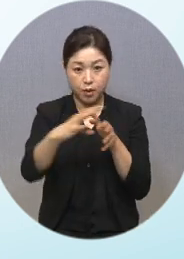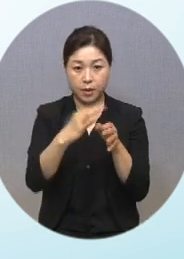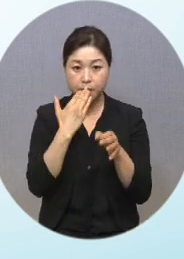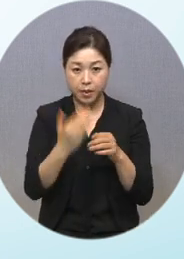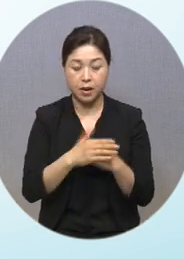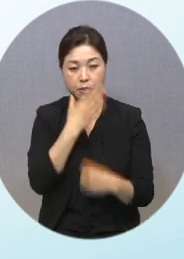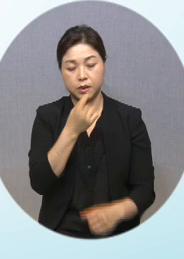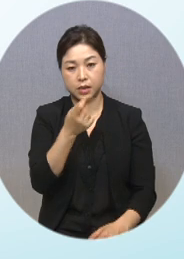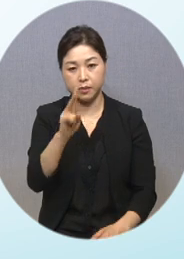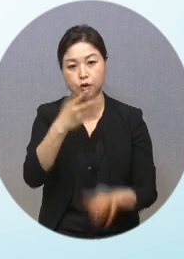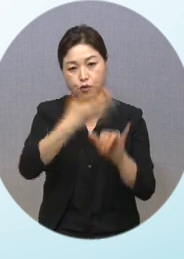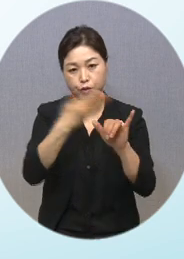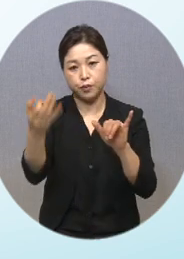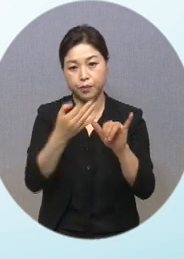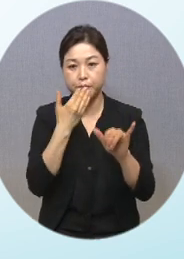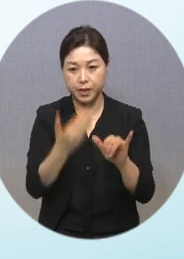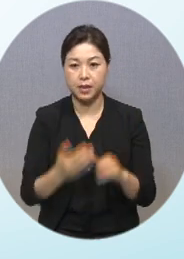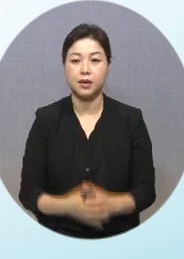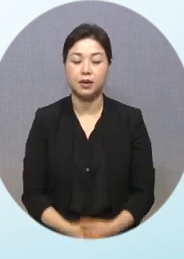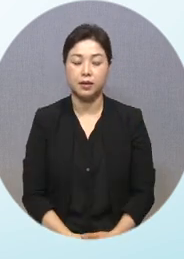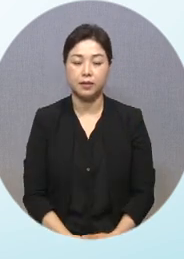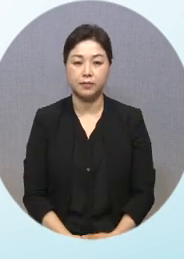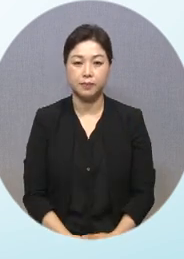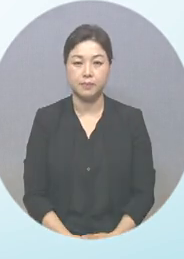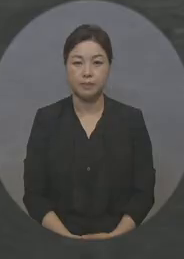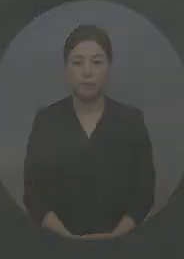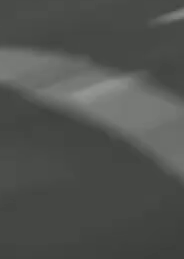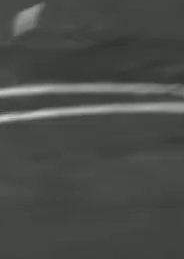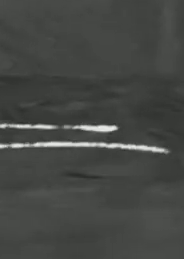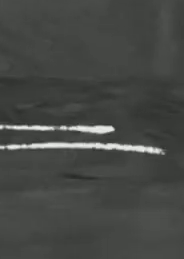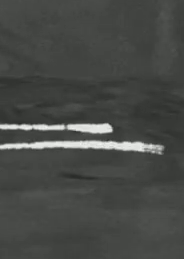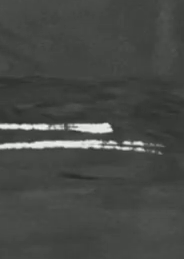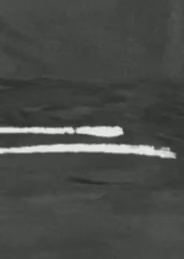복지 tv 유튜브 채널로 다시 볼 수 있습니다